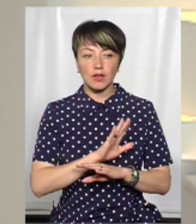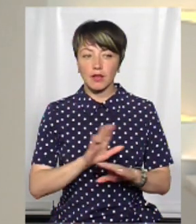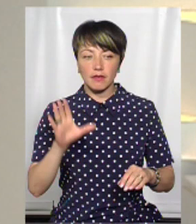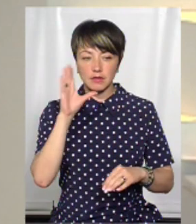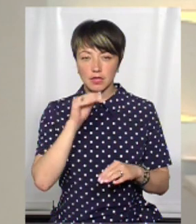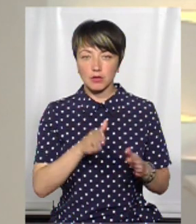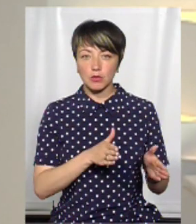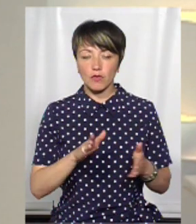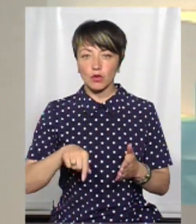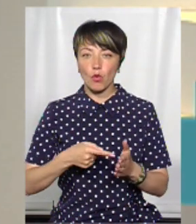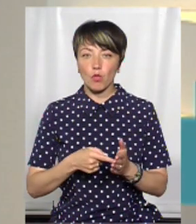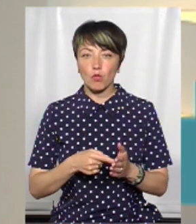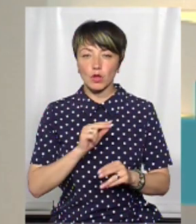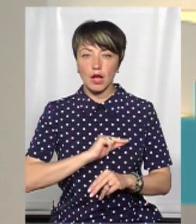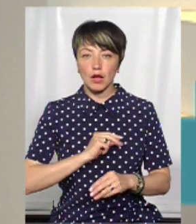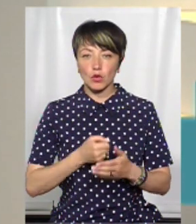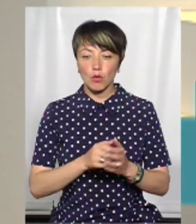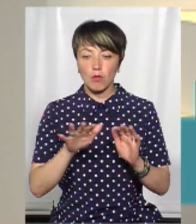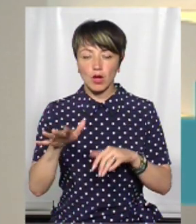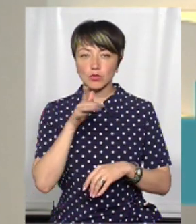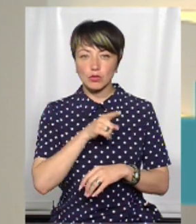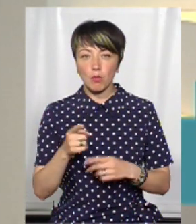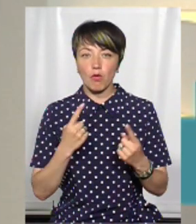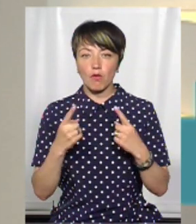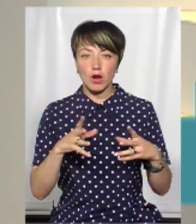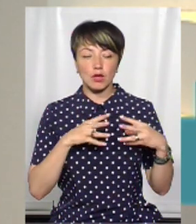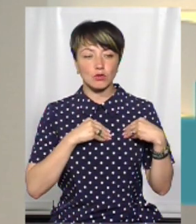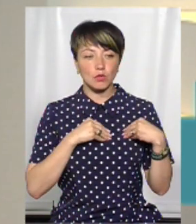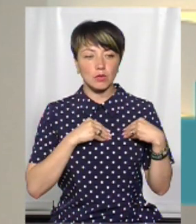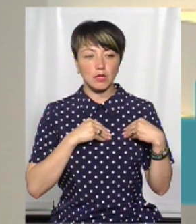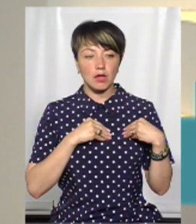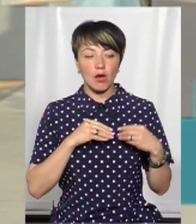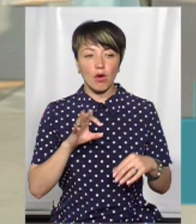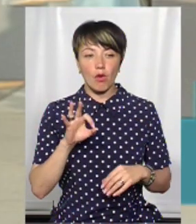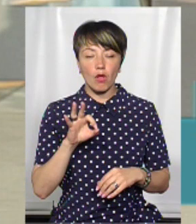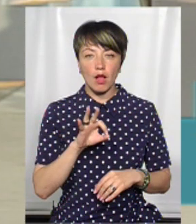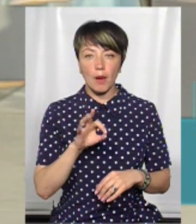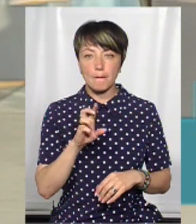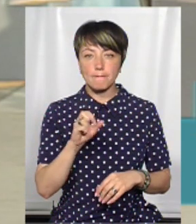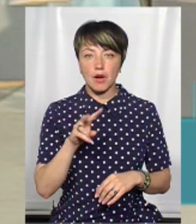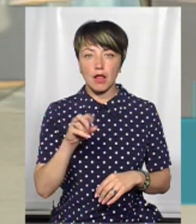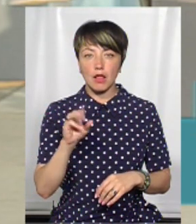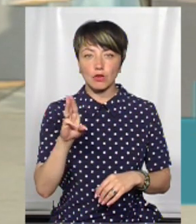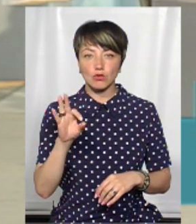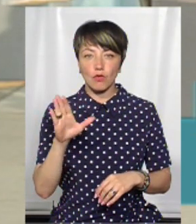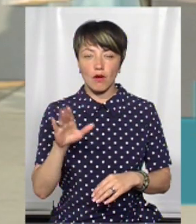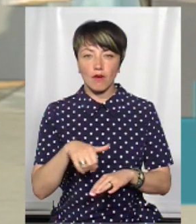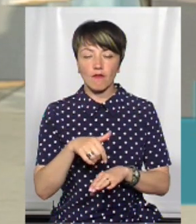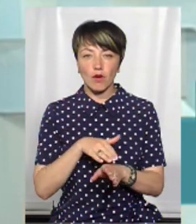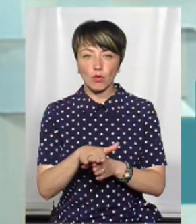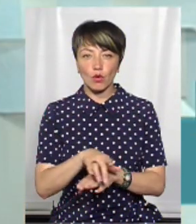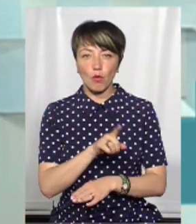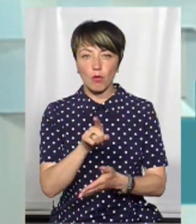встигли підготувати комунальники до пляжного сезону, поговоримо разом із Олегом Балашовим, виконуючим